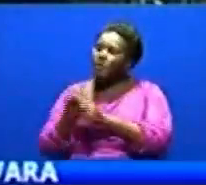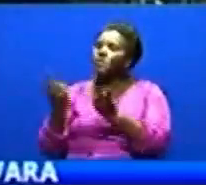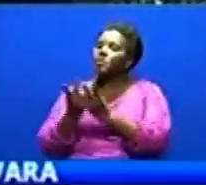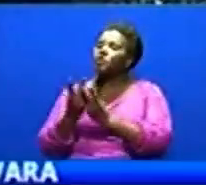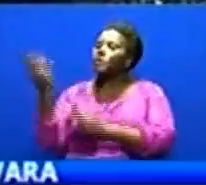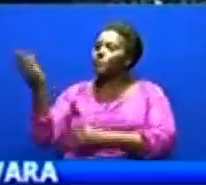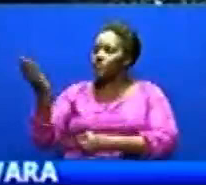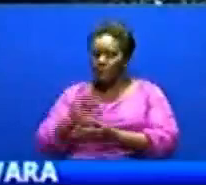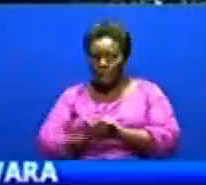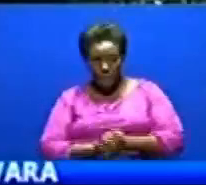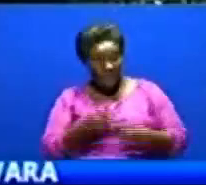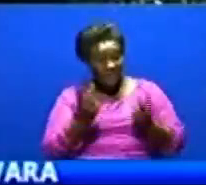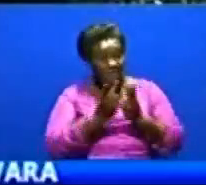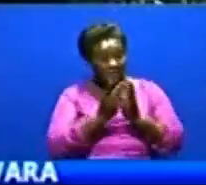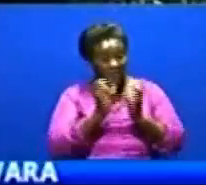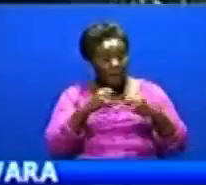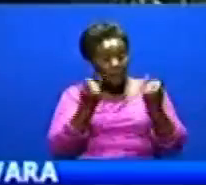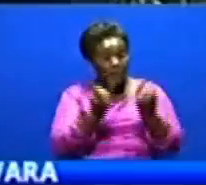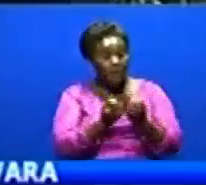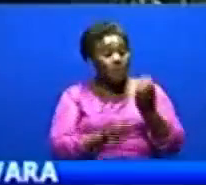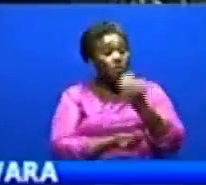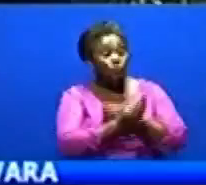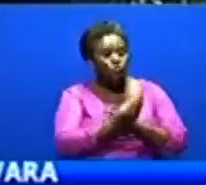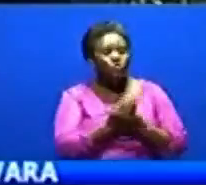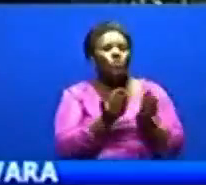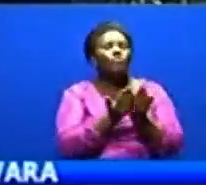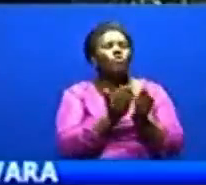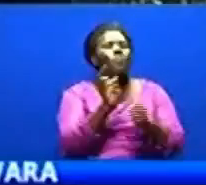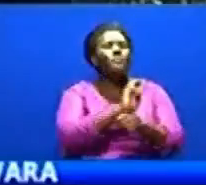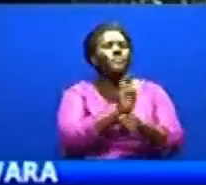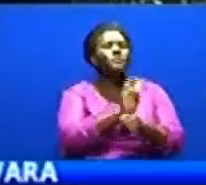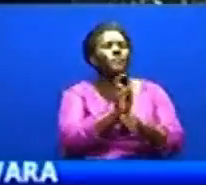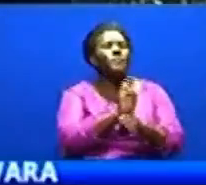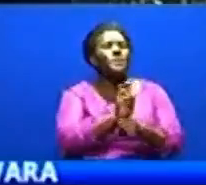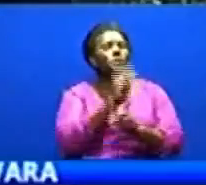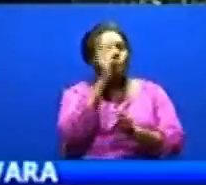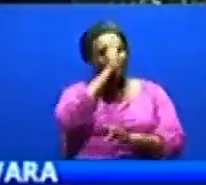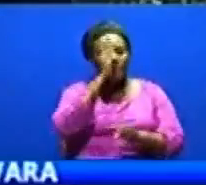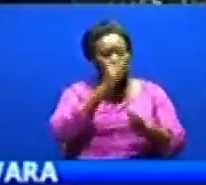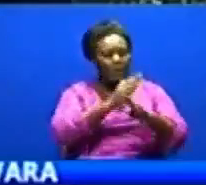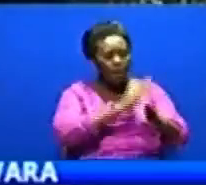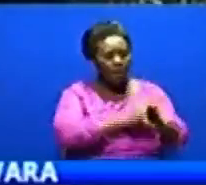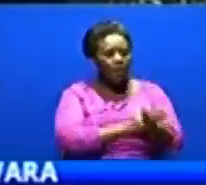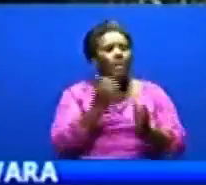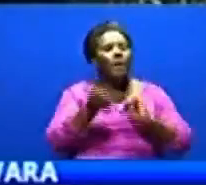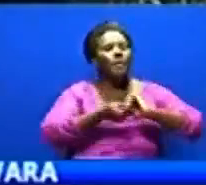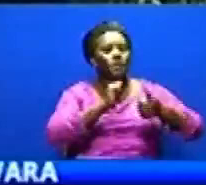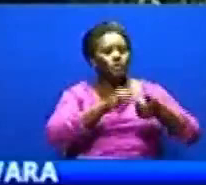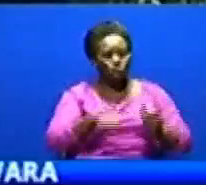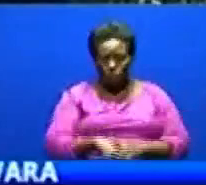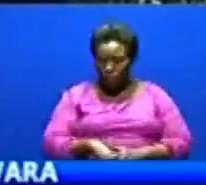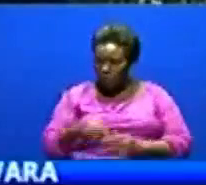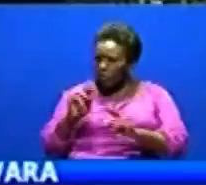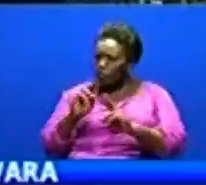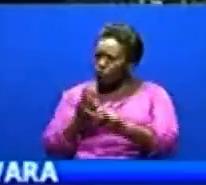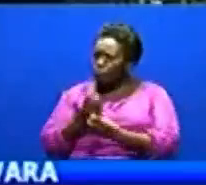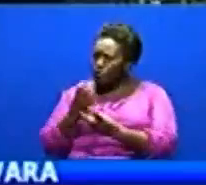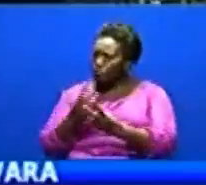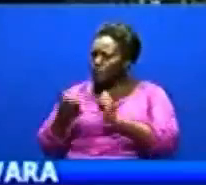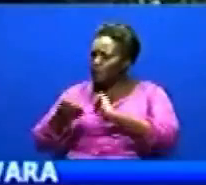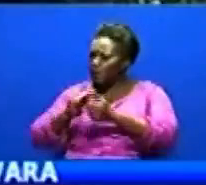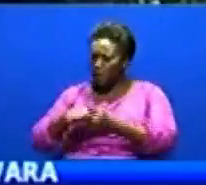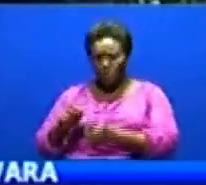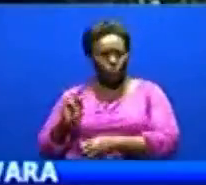hii TAKUKURU nayo isimamie mapema kabla bado tatizo halijatokea. Yani wasisimamie tatizo kati limetokea, yani kabla